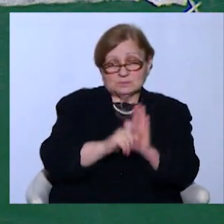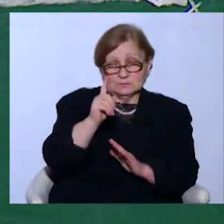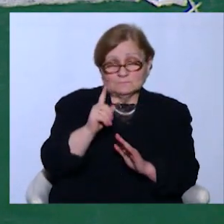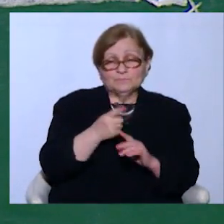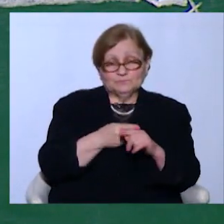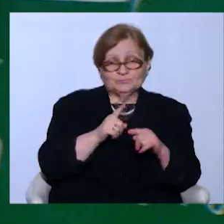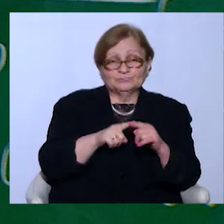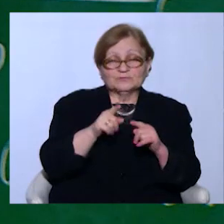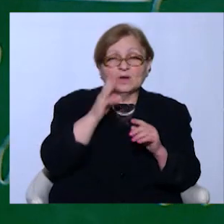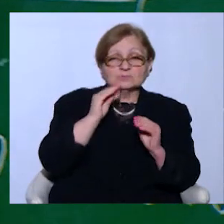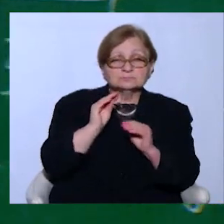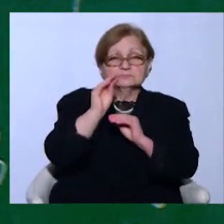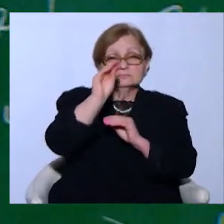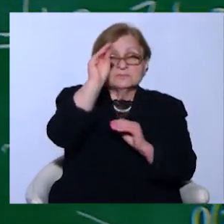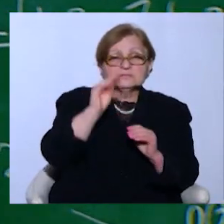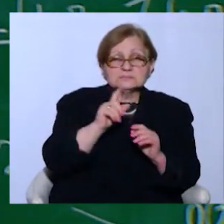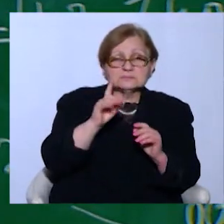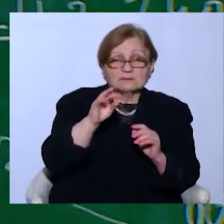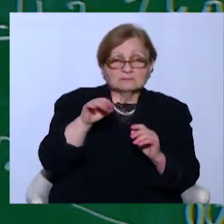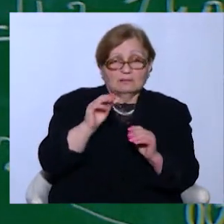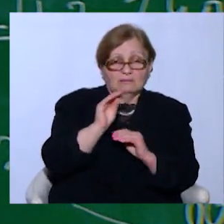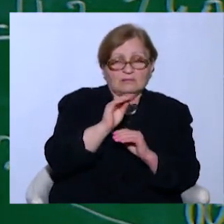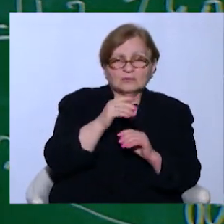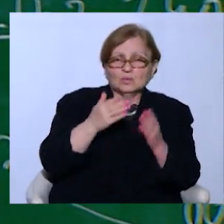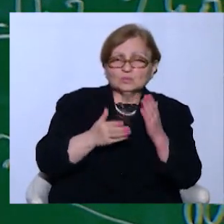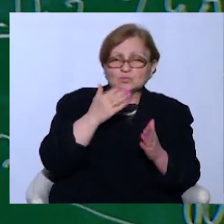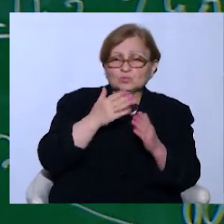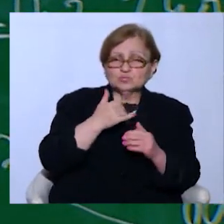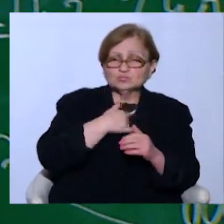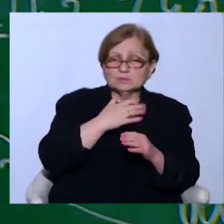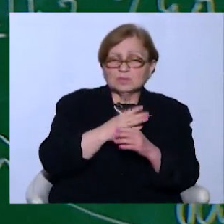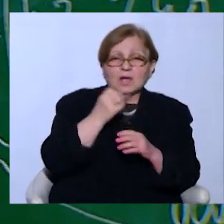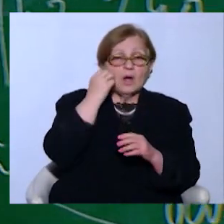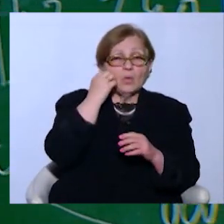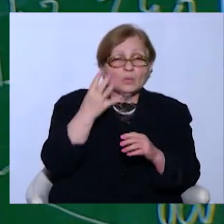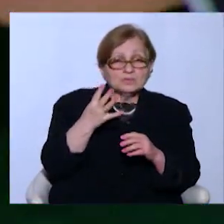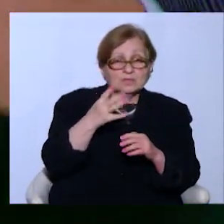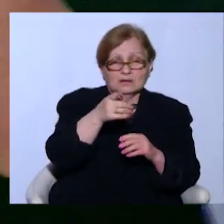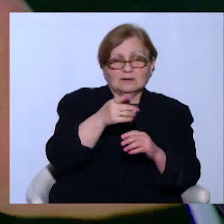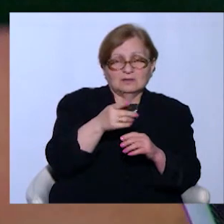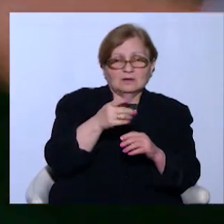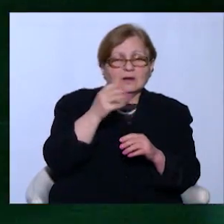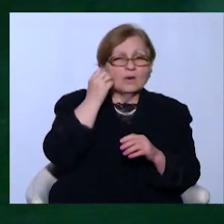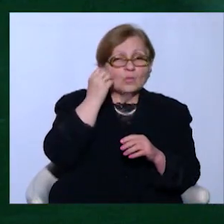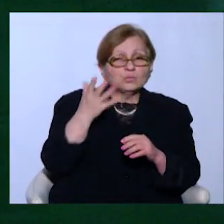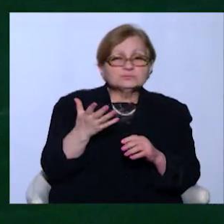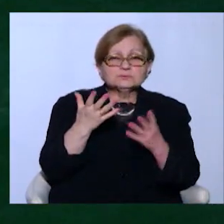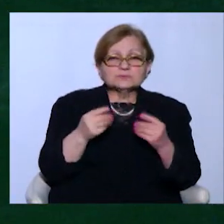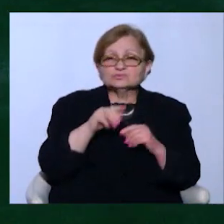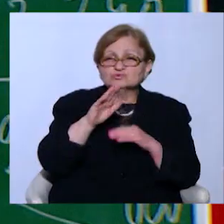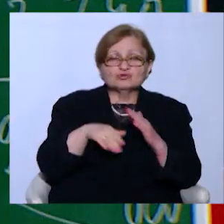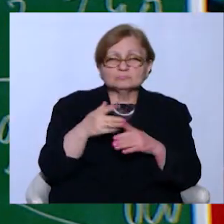ამ ზრდასთან დაკავშირებით, აი ახლა მნიშვნელოვანია, მაგალითად თუ ჩვენ გვაქვს 4 დღის მერე რაღაც რაოდენობა, 5 დღის შემდეგ ჩვენ